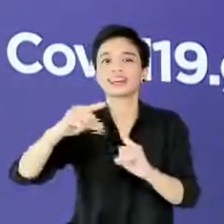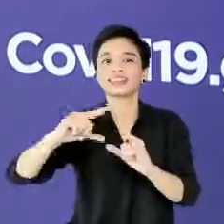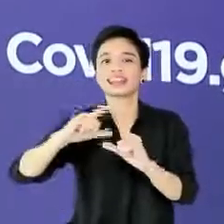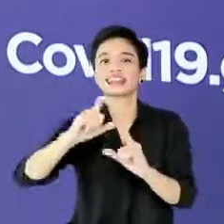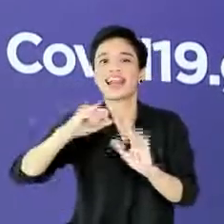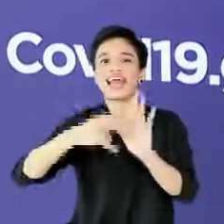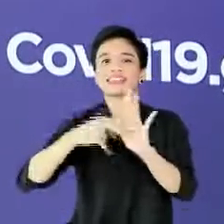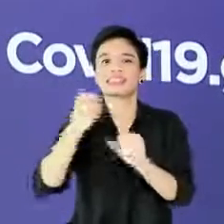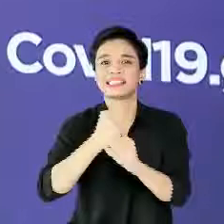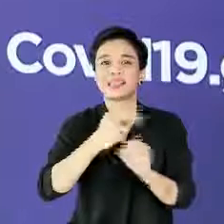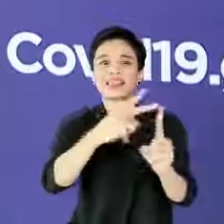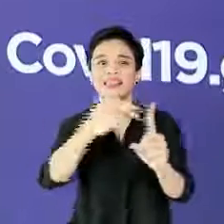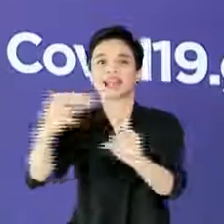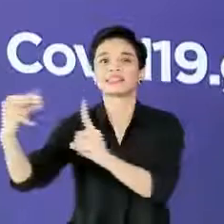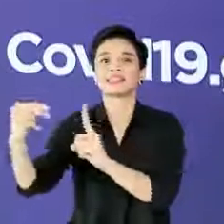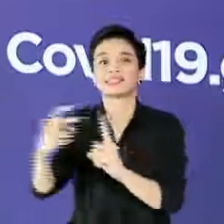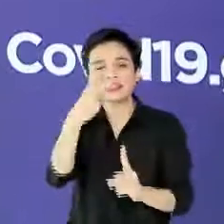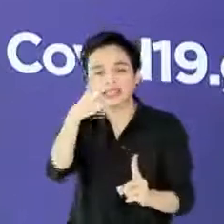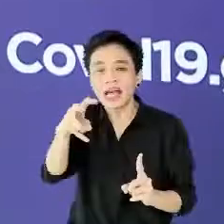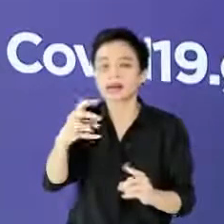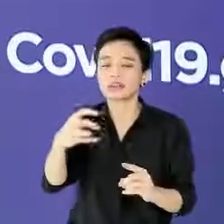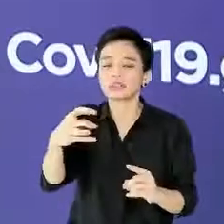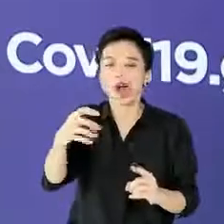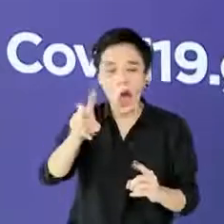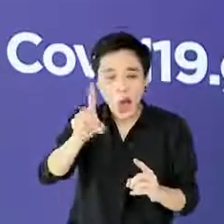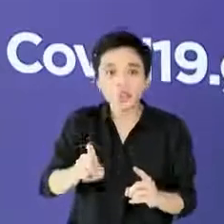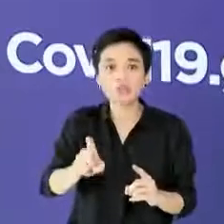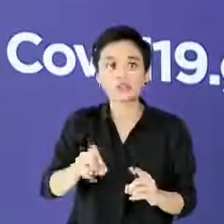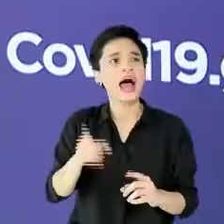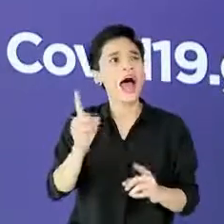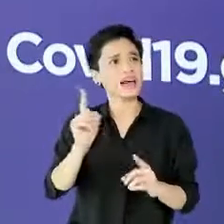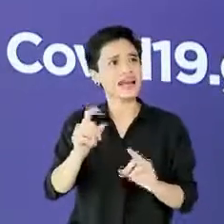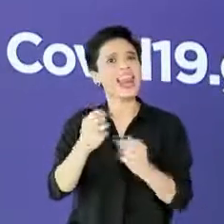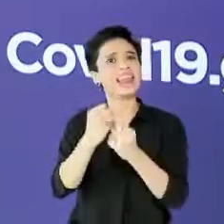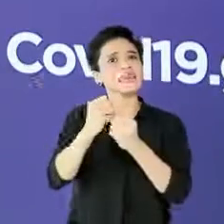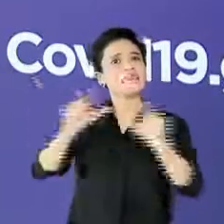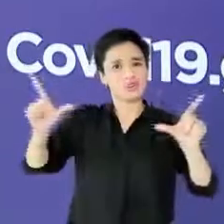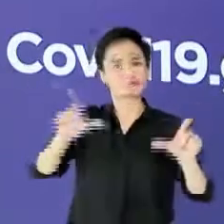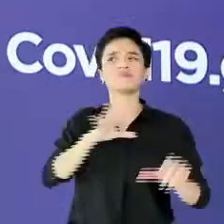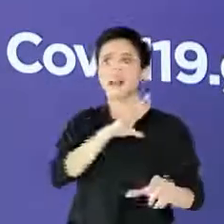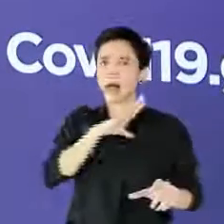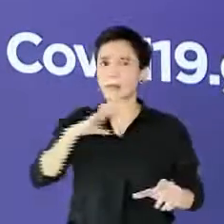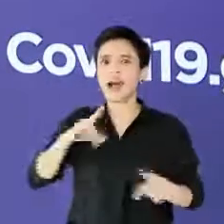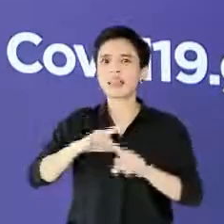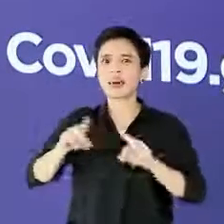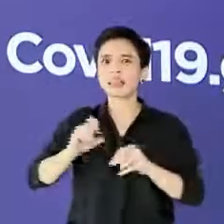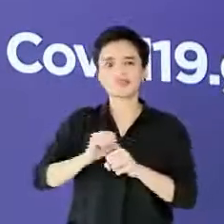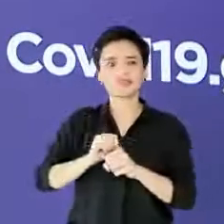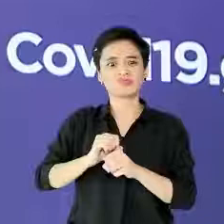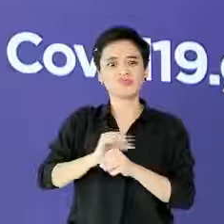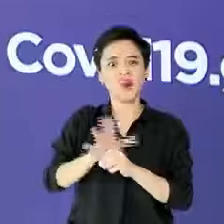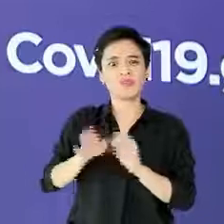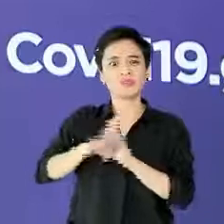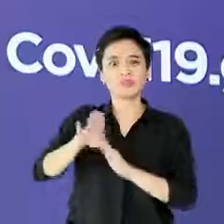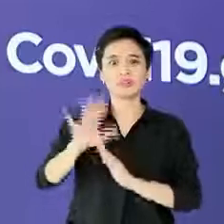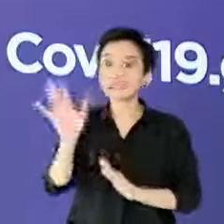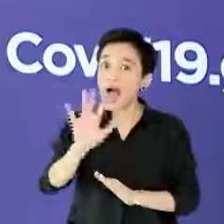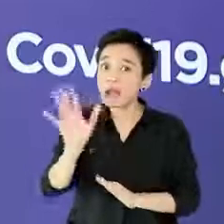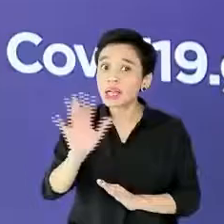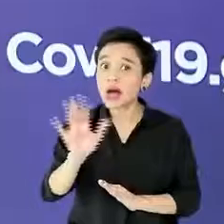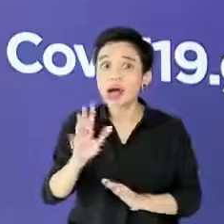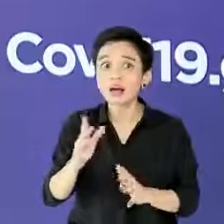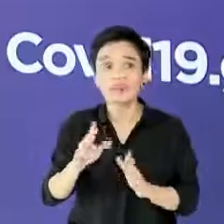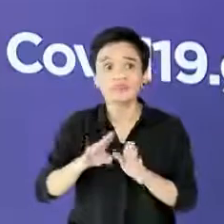pernah juga mengalami libur panjang yang kasusnya tidak naik begitu artinya model-model seperti itu yang harus kita